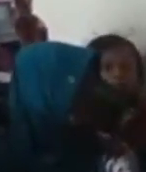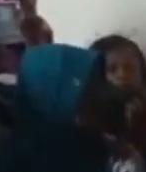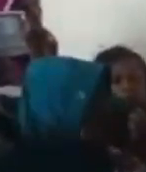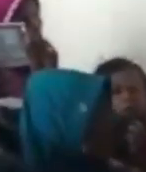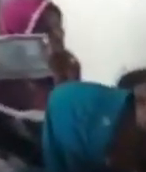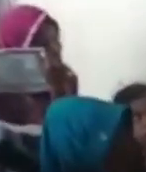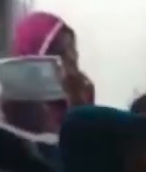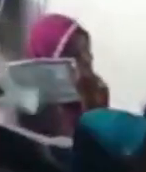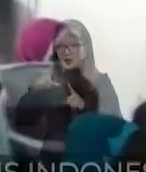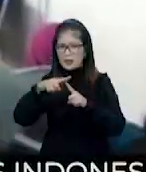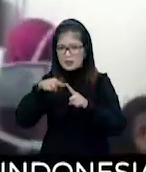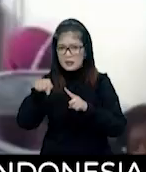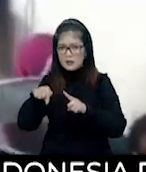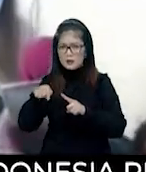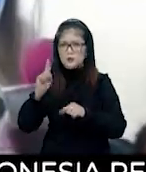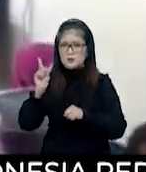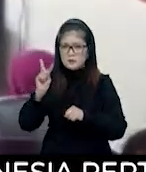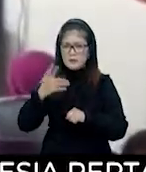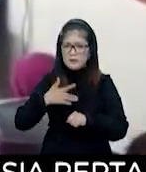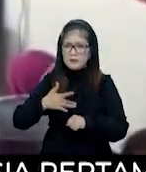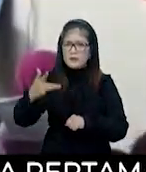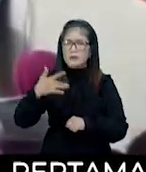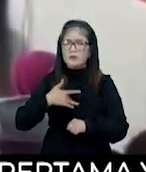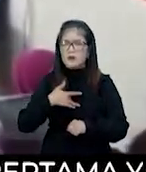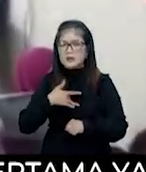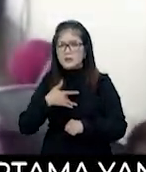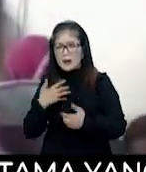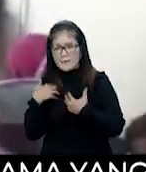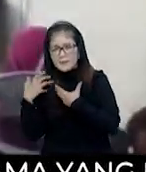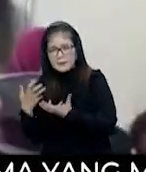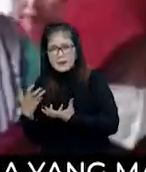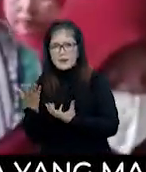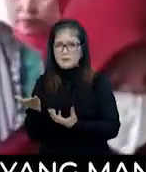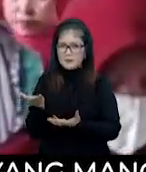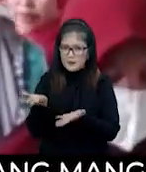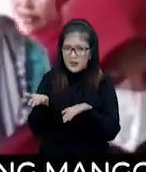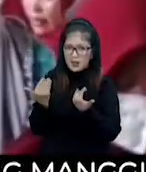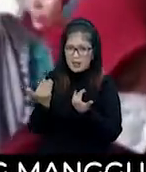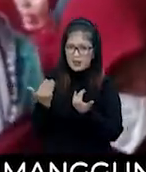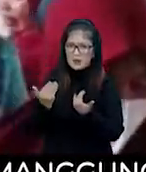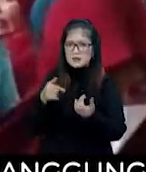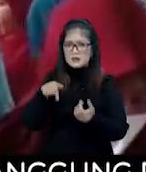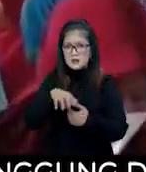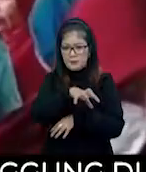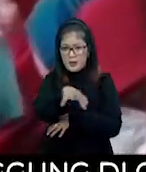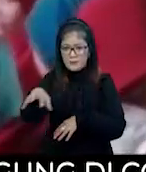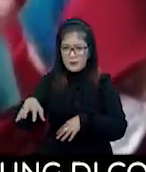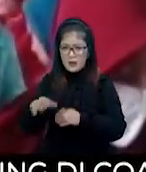berlanjut lantaran sangat membantu perekonomian warga di tengah kenaikan tarif PPN serta mahalnya harga